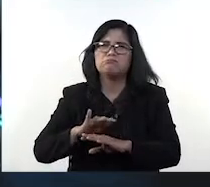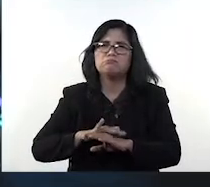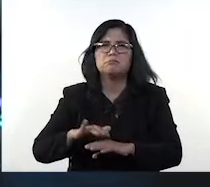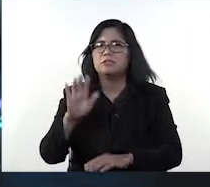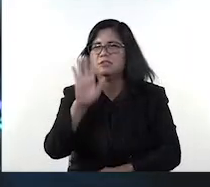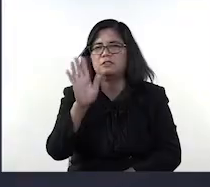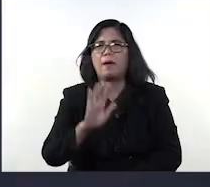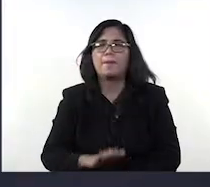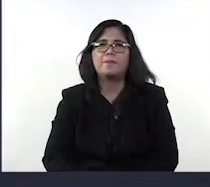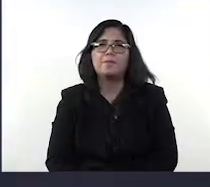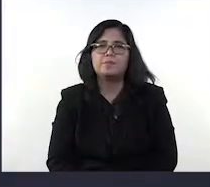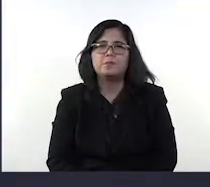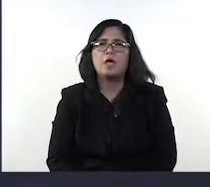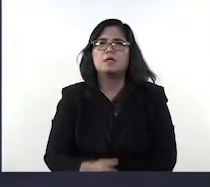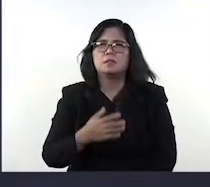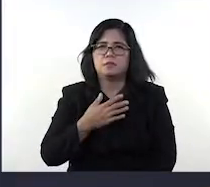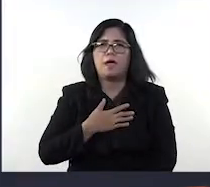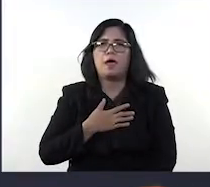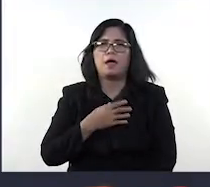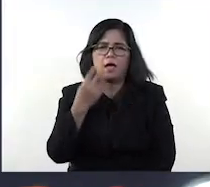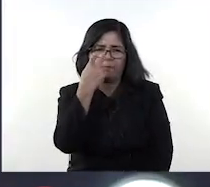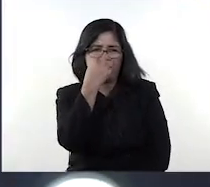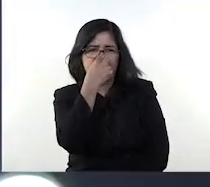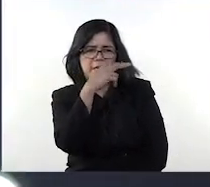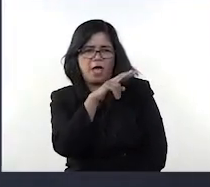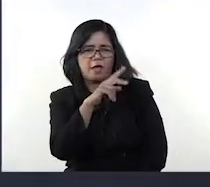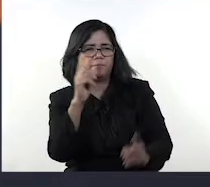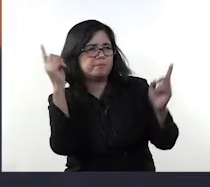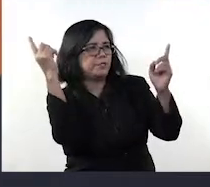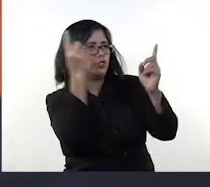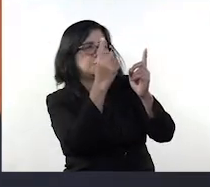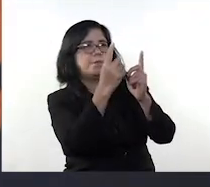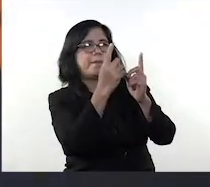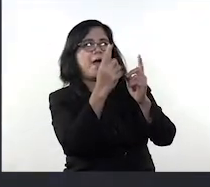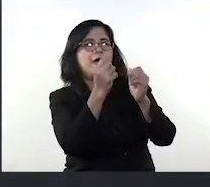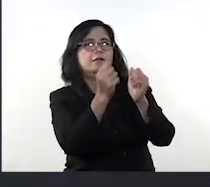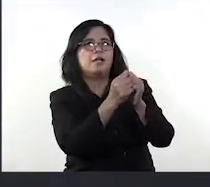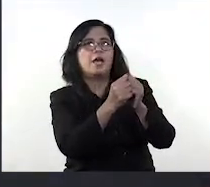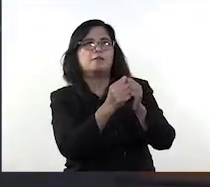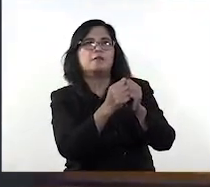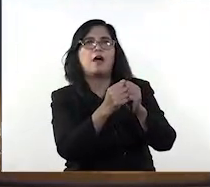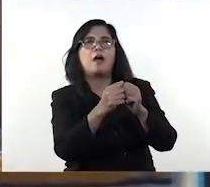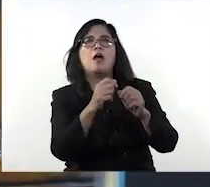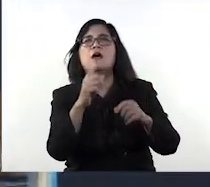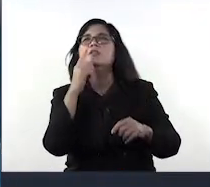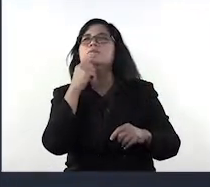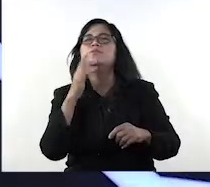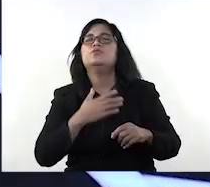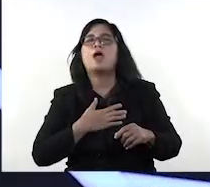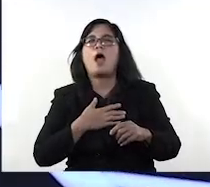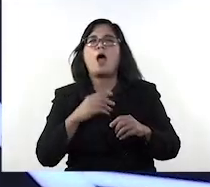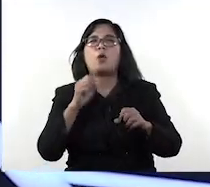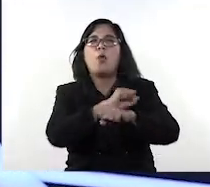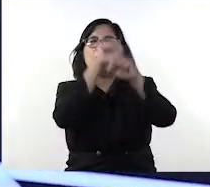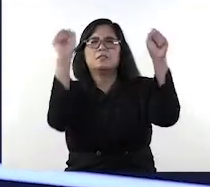Hai Hai guys CD or maybe one saya akan berjumpa dan yang dengan yang punya segala kuasa Hai